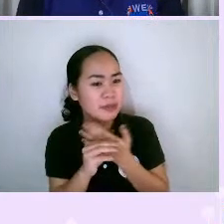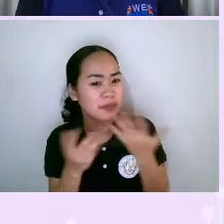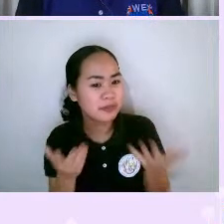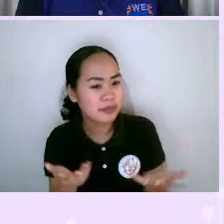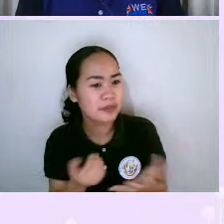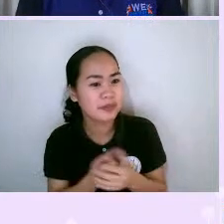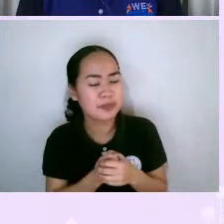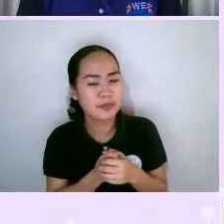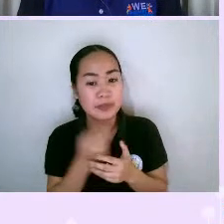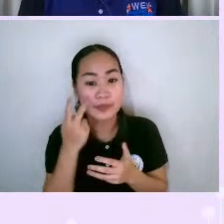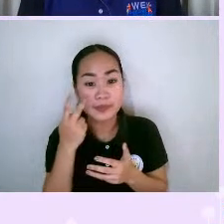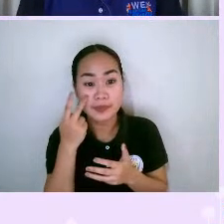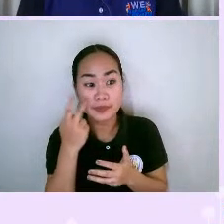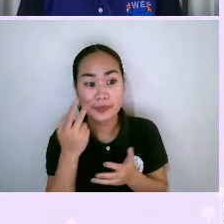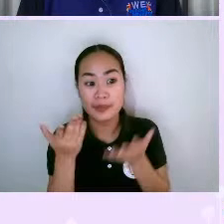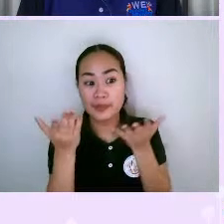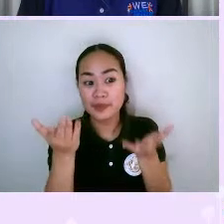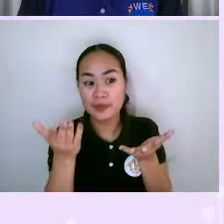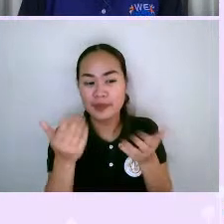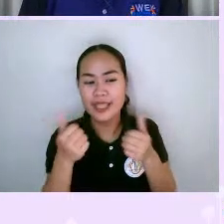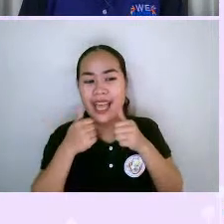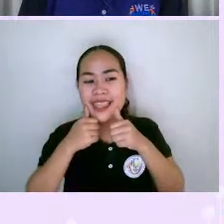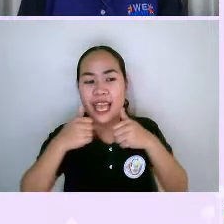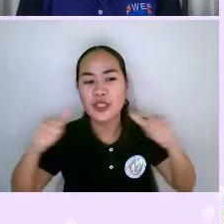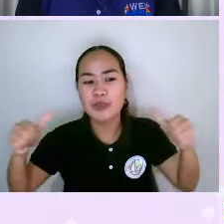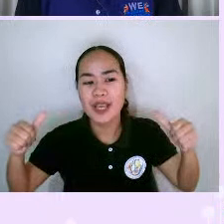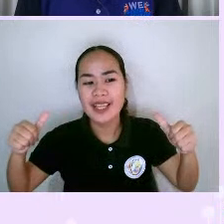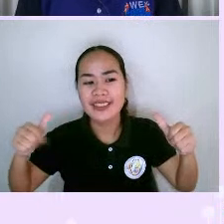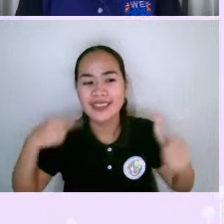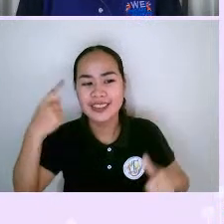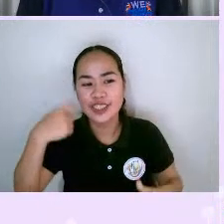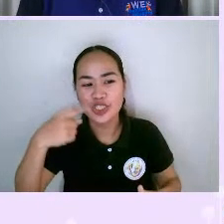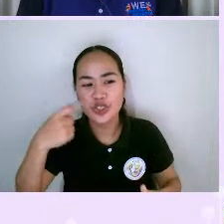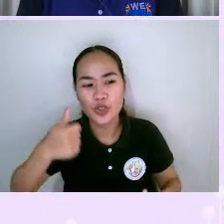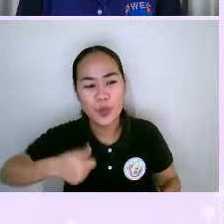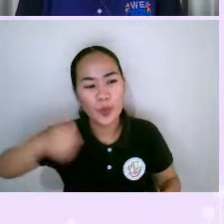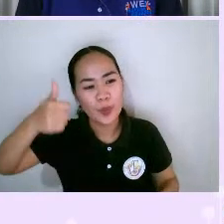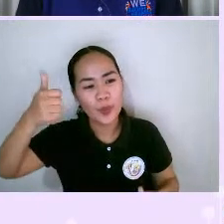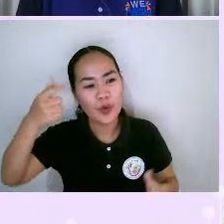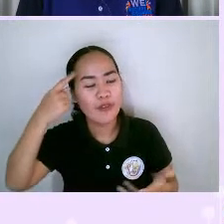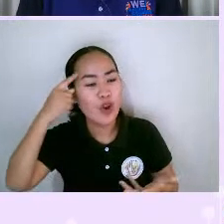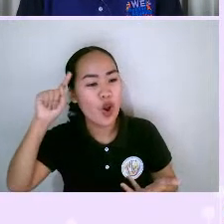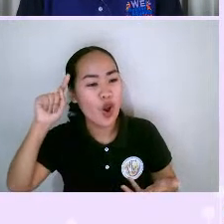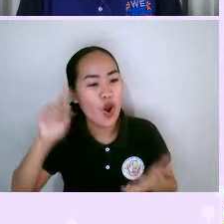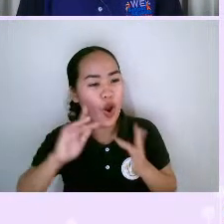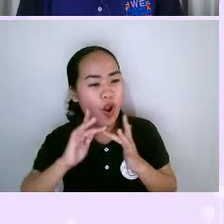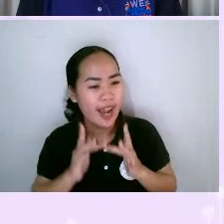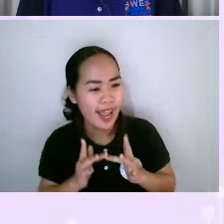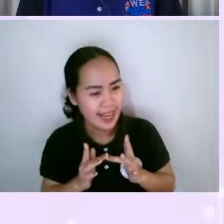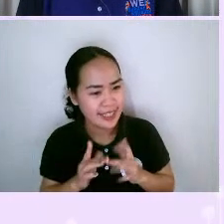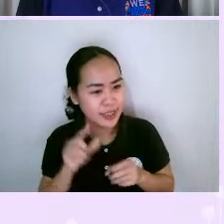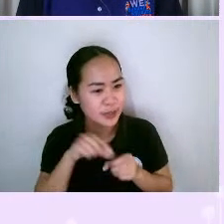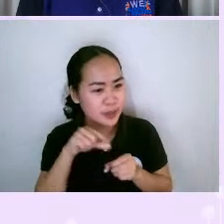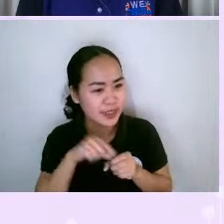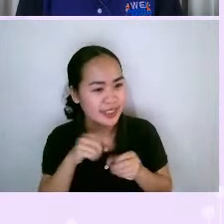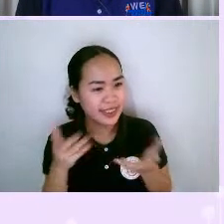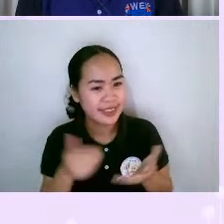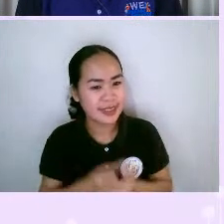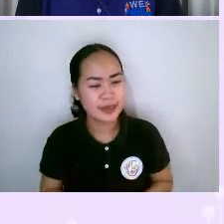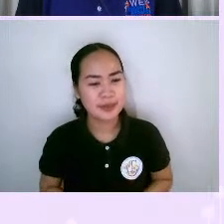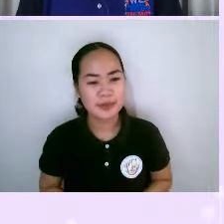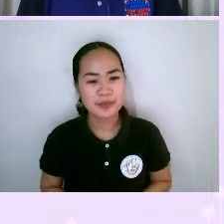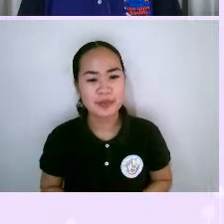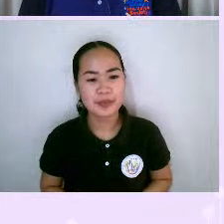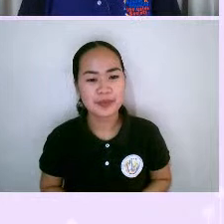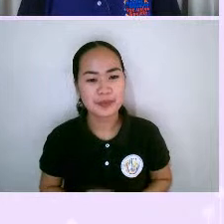ang inaabangan ng marami, announcement ng winners sa ating online quiz. Narito po ang nanalo sa ating Crack the Code